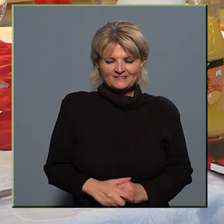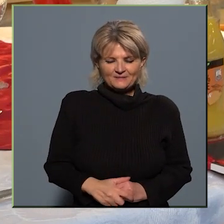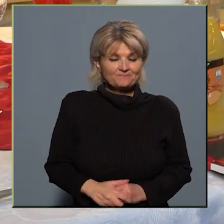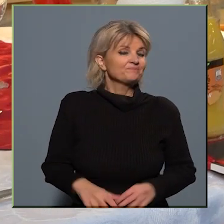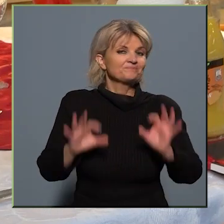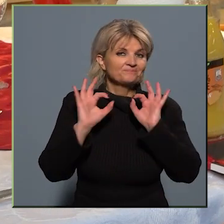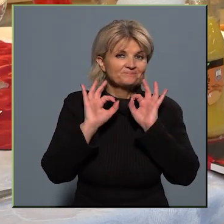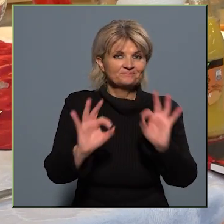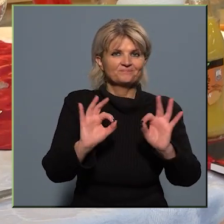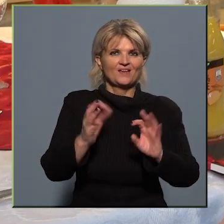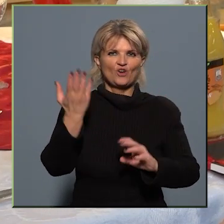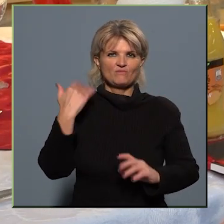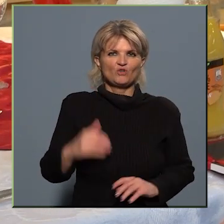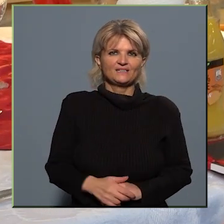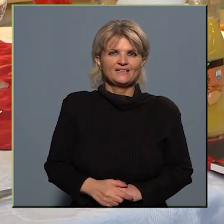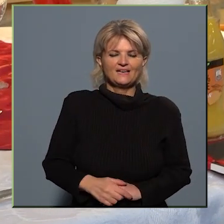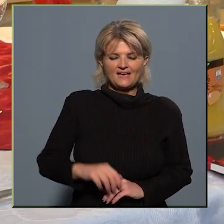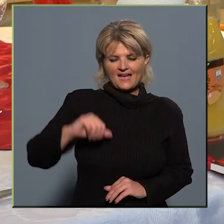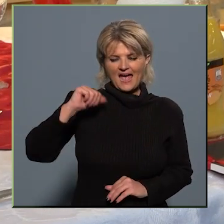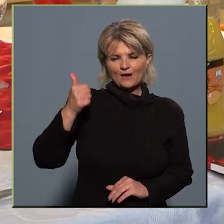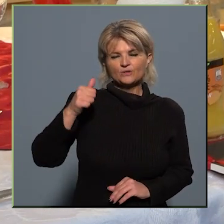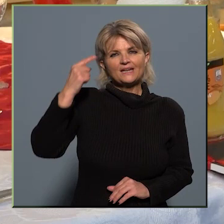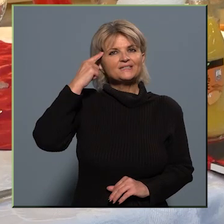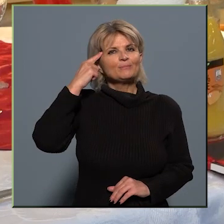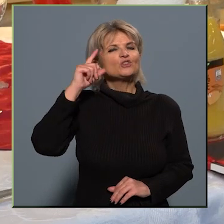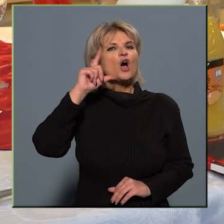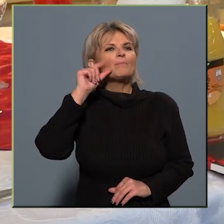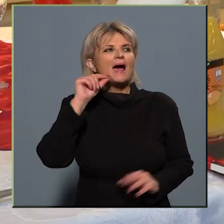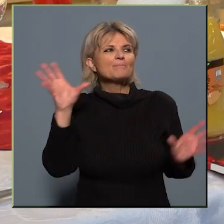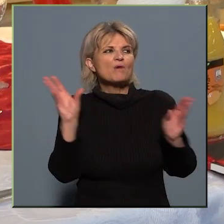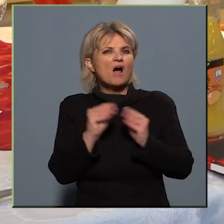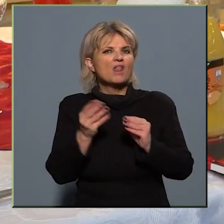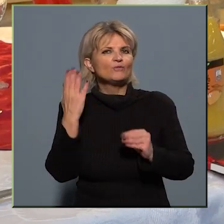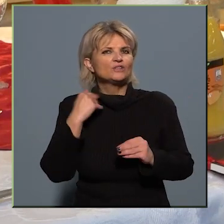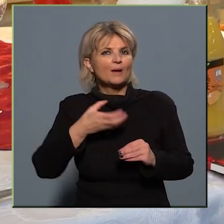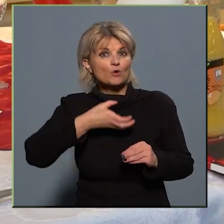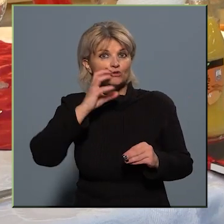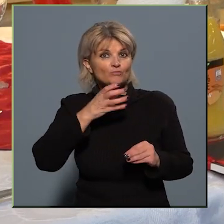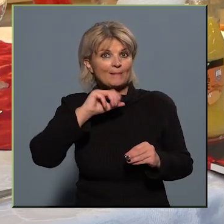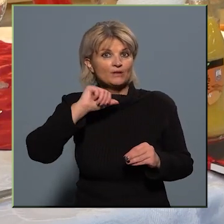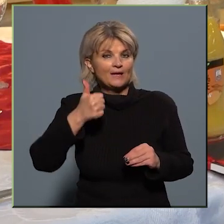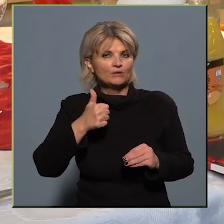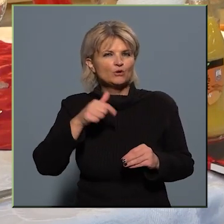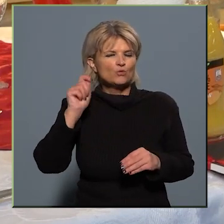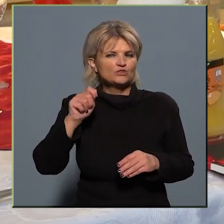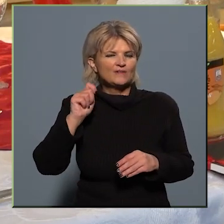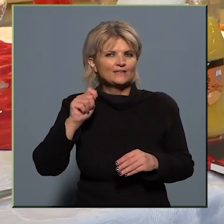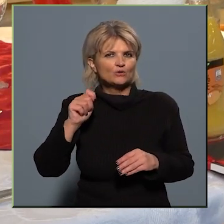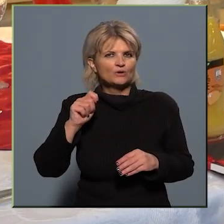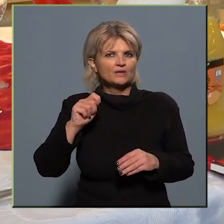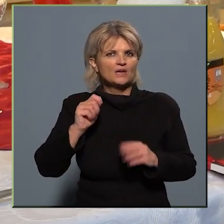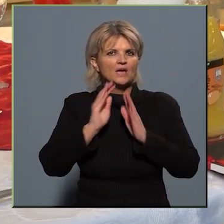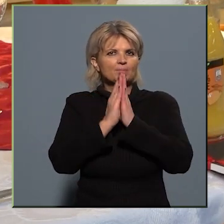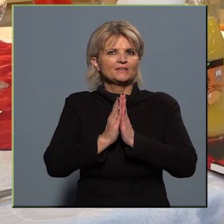De jó volt. Én először igazából eszembe jut apámmal voltam kocsmában, hát húsvétkor egyszer